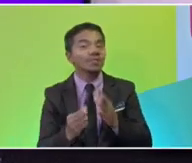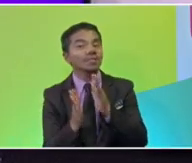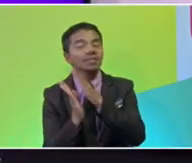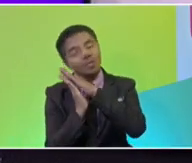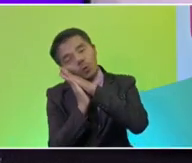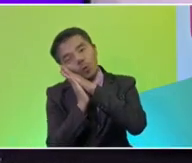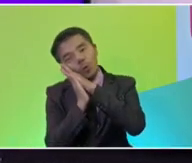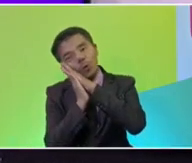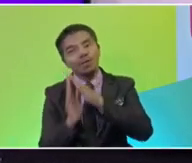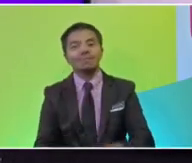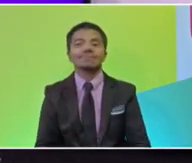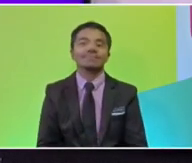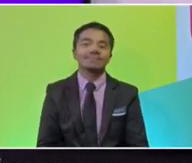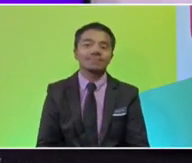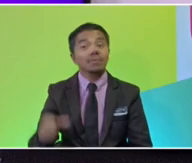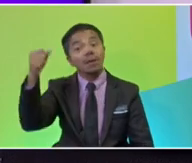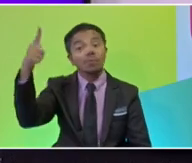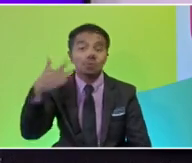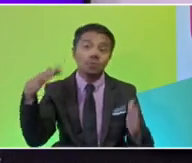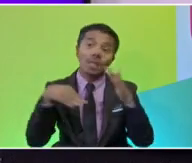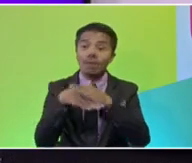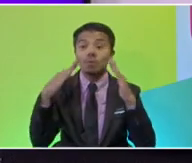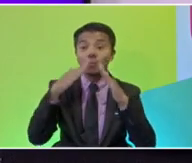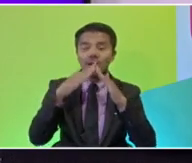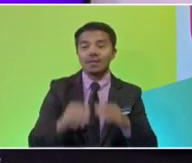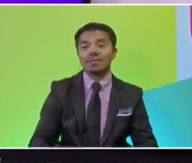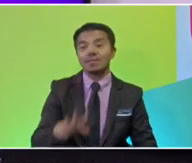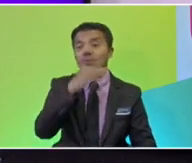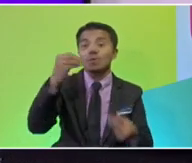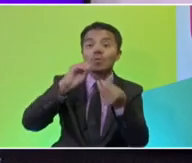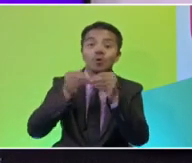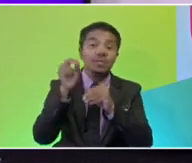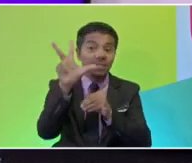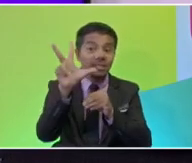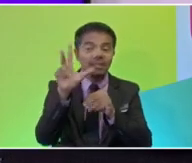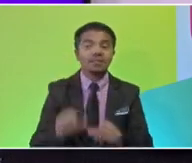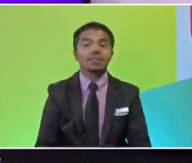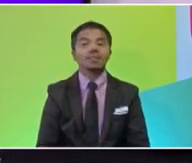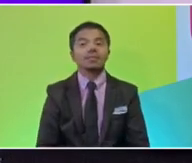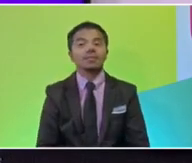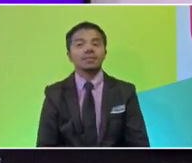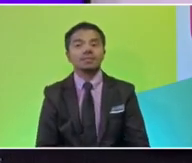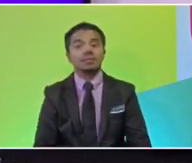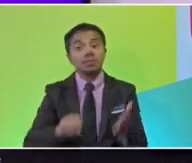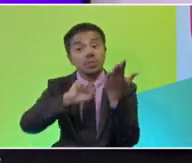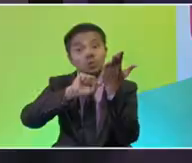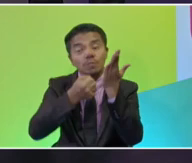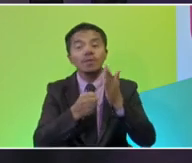lampu tidur oke yang ketiga sumber cahaya yang datang dari pada api